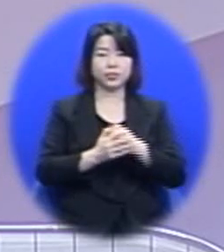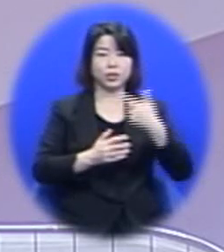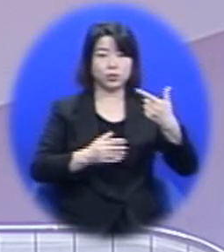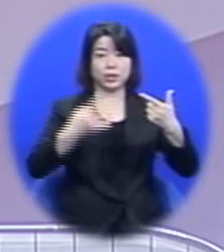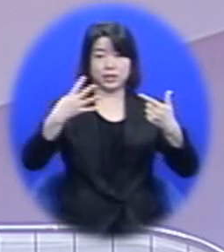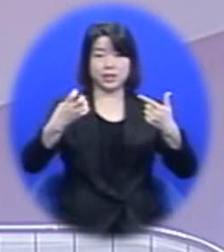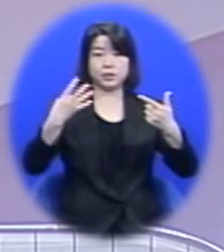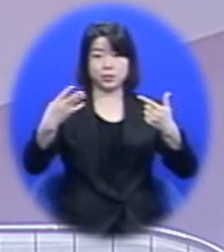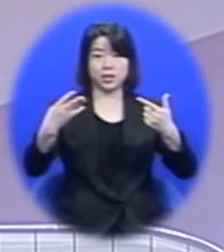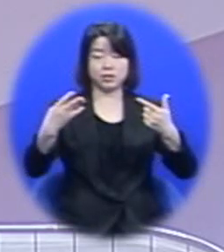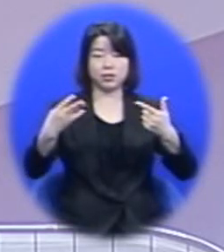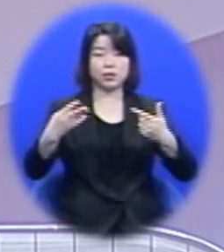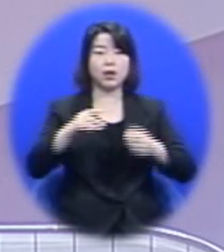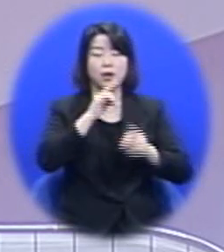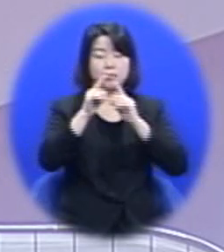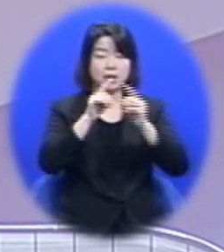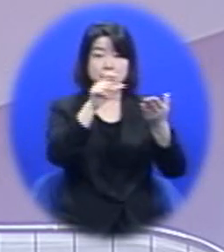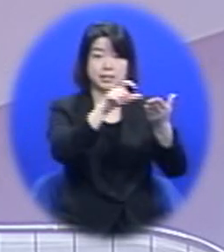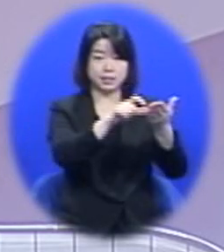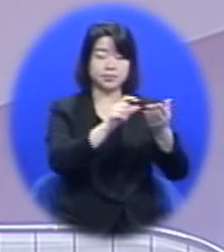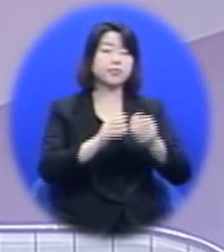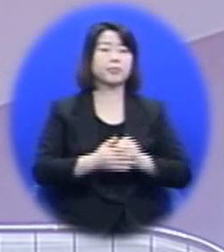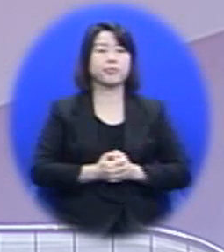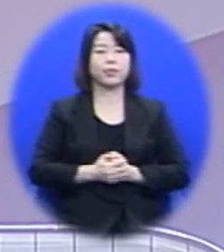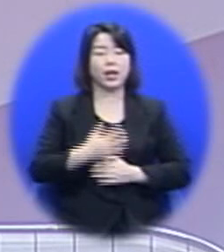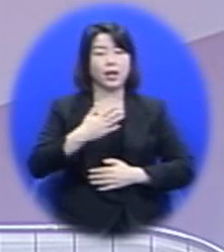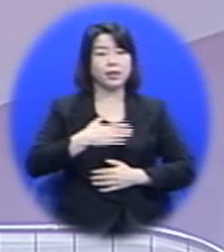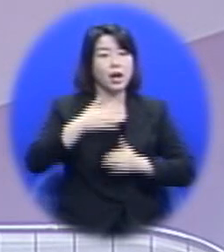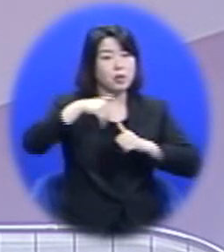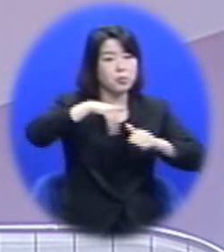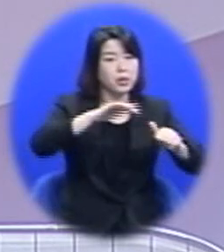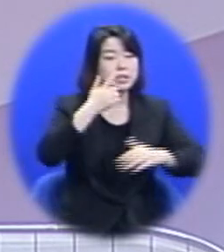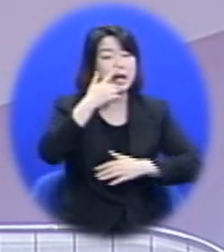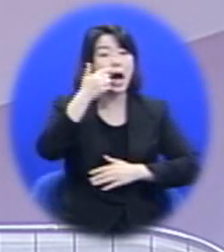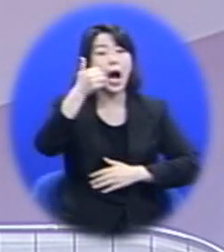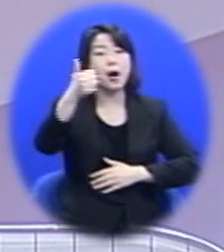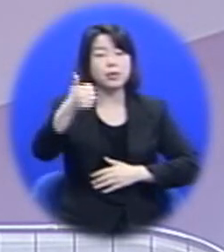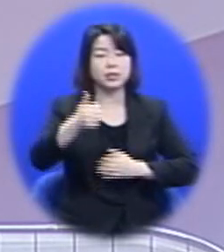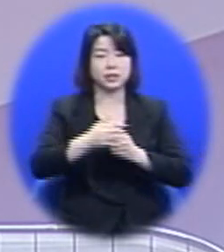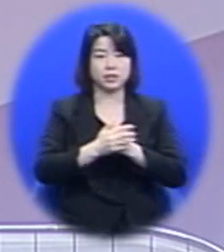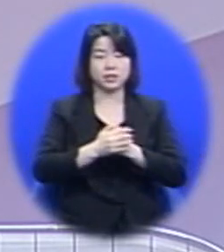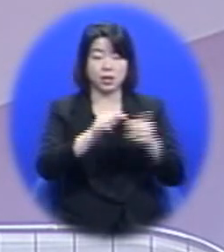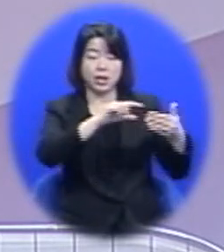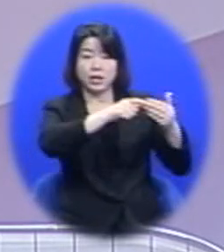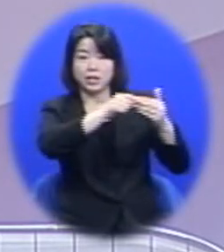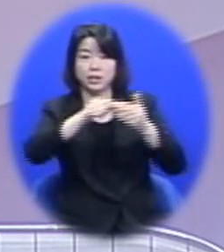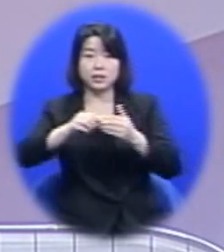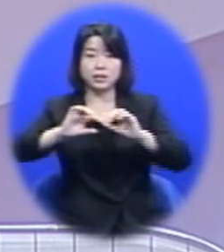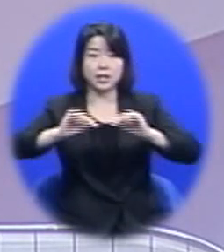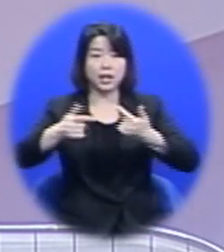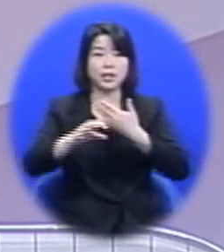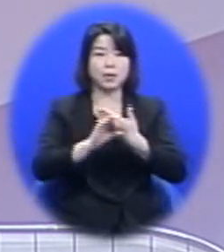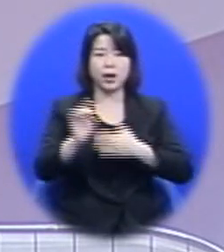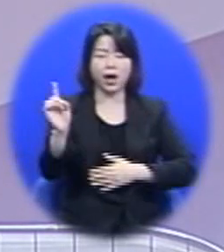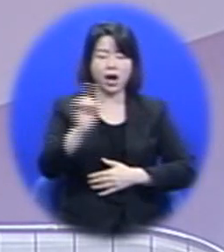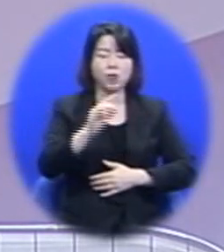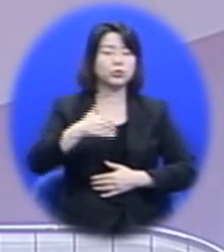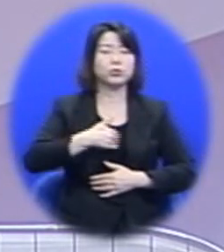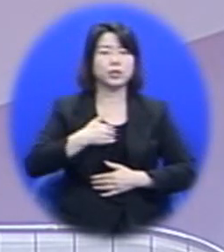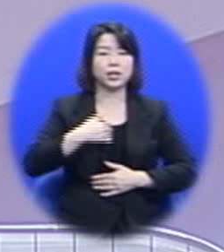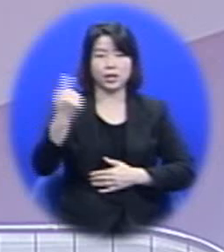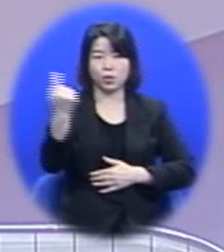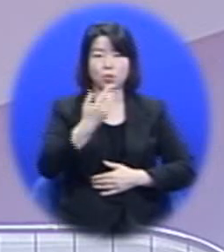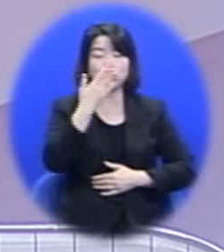6장 44절에 이렇게 말씀했습니다. 나를 보내신 아버지께서 이끌지 아니하시면 아무도 내게 올 수